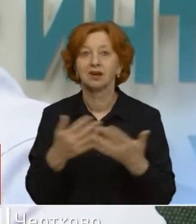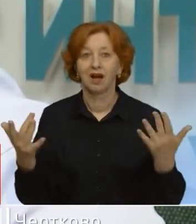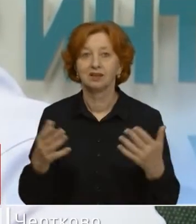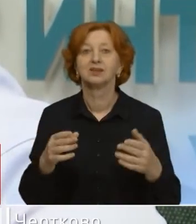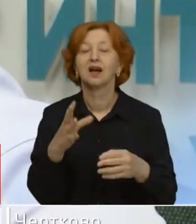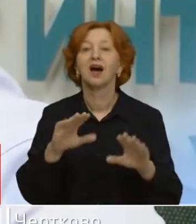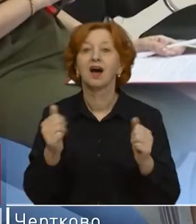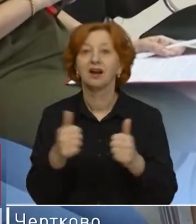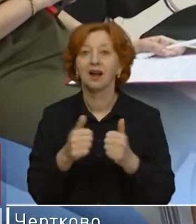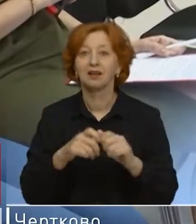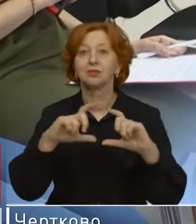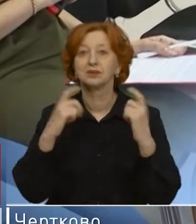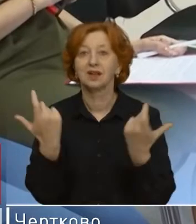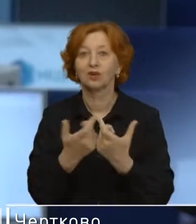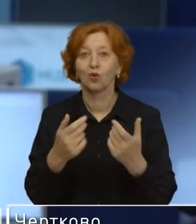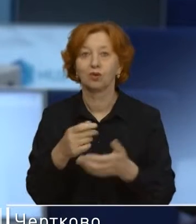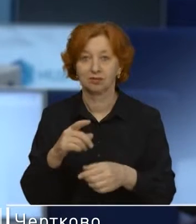со стадионом «Ростов-Арена».